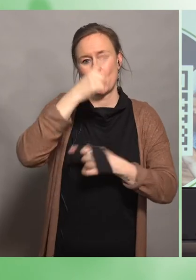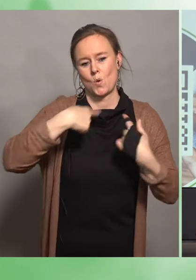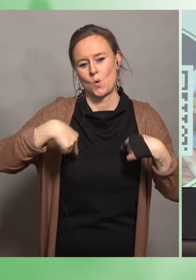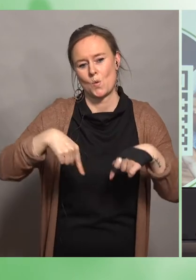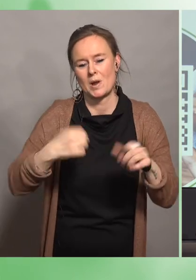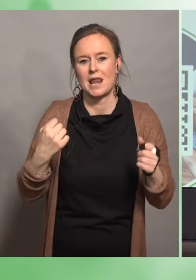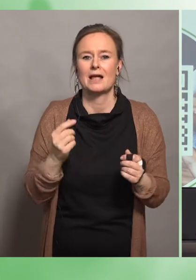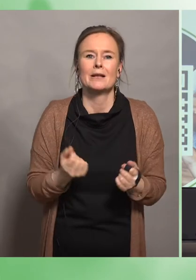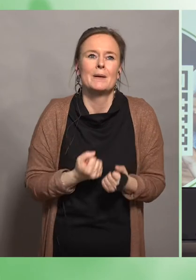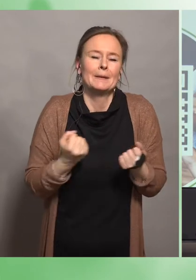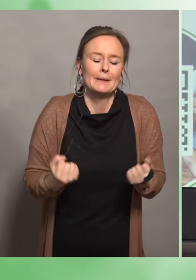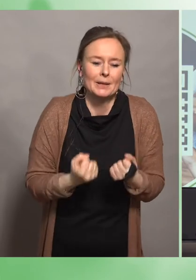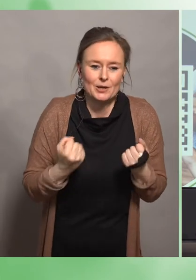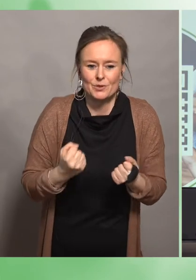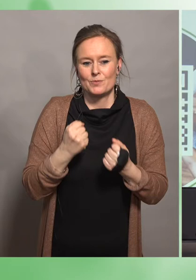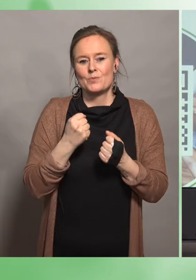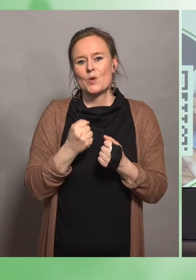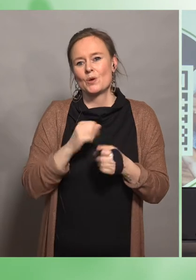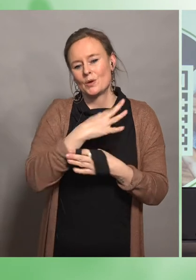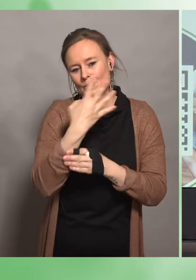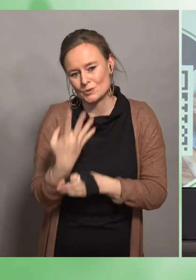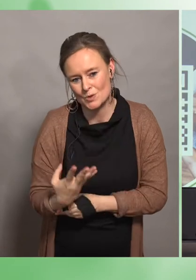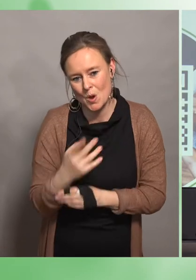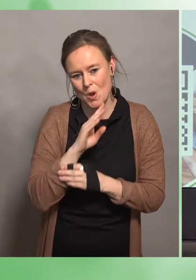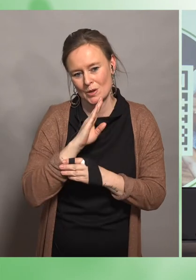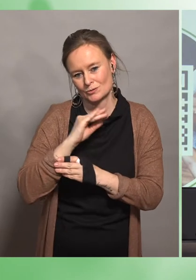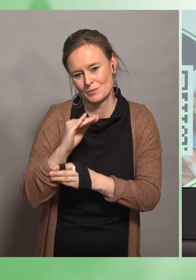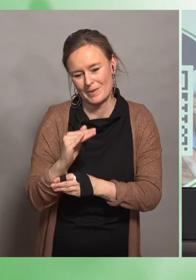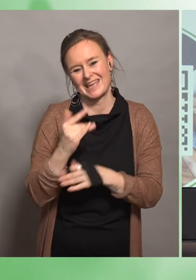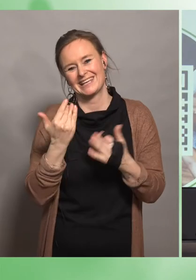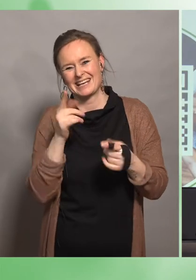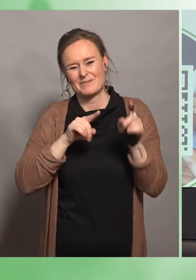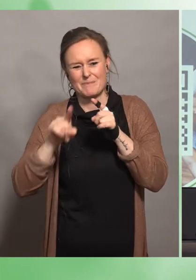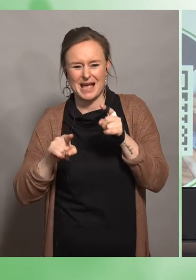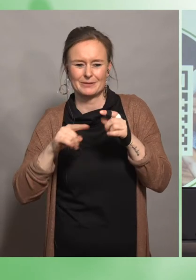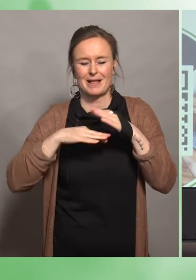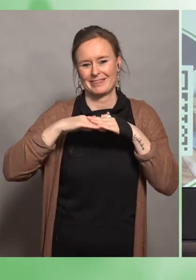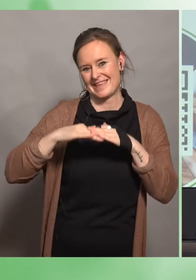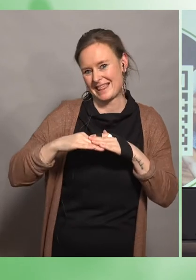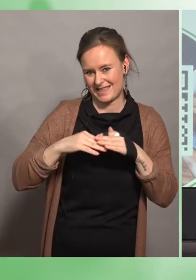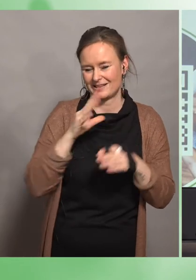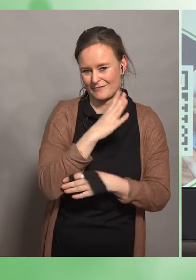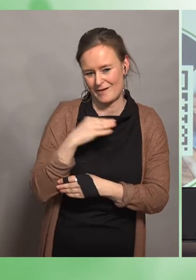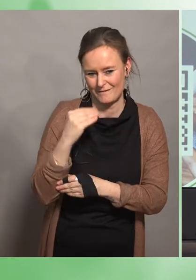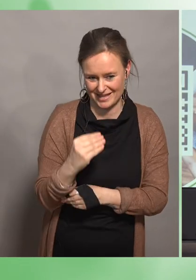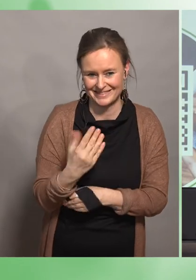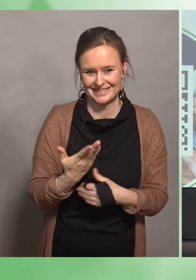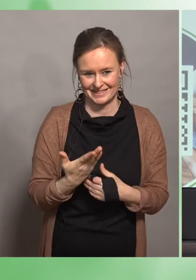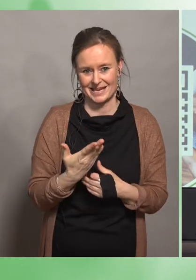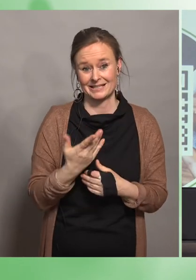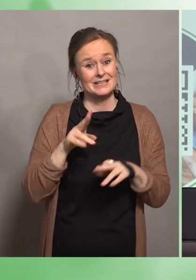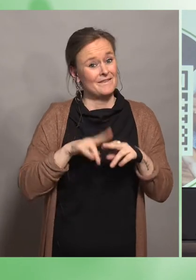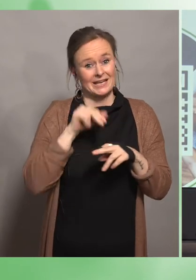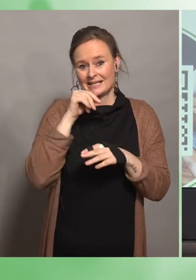bemühen, aber wenn ich mich in einer Runde so wohl fühle, dann kippe ich leider oft ein bisschen hinein in meinen Dialekt. Sollten Sie mir irgendwann gar nicht mehr verstehen,